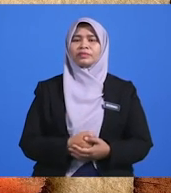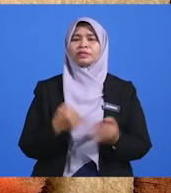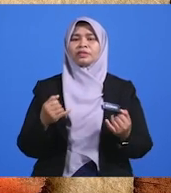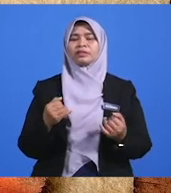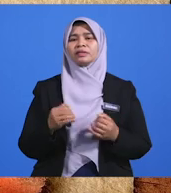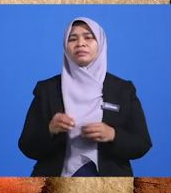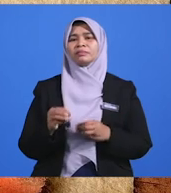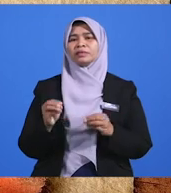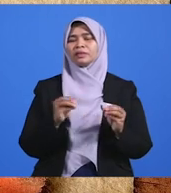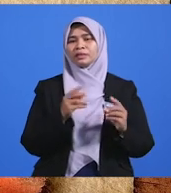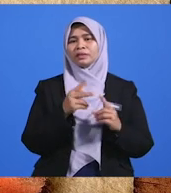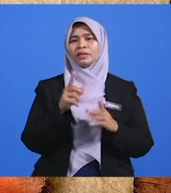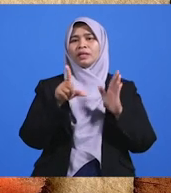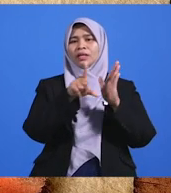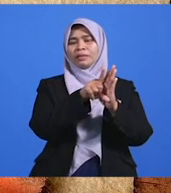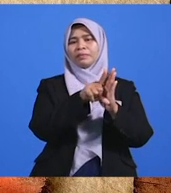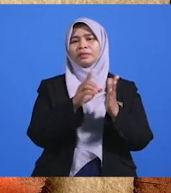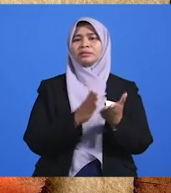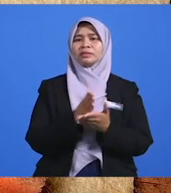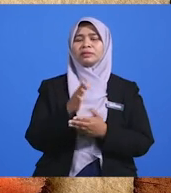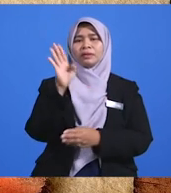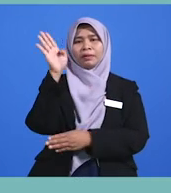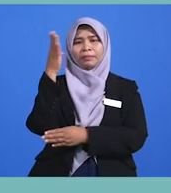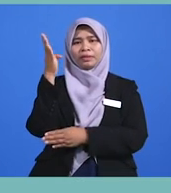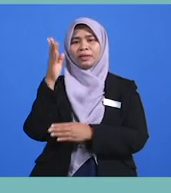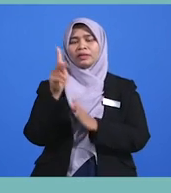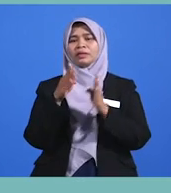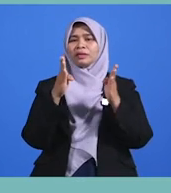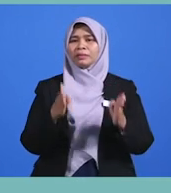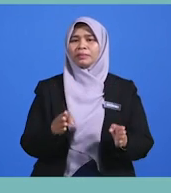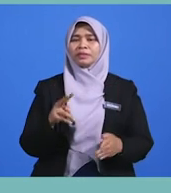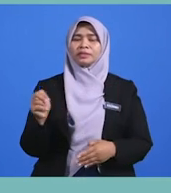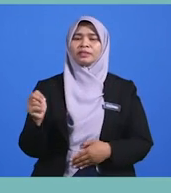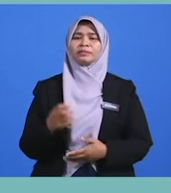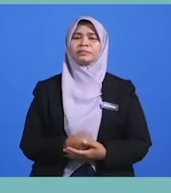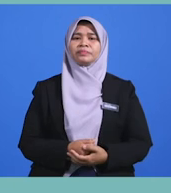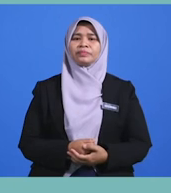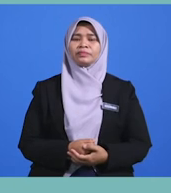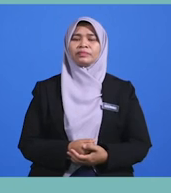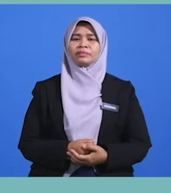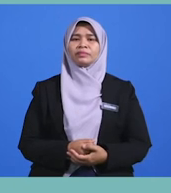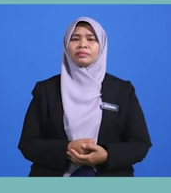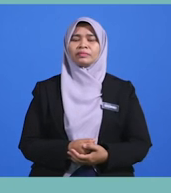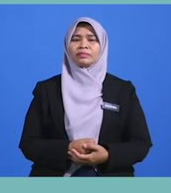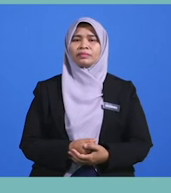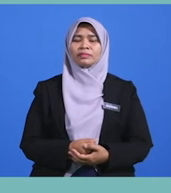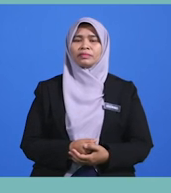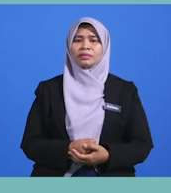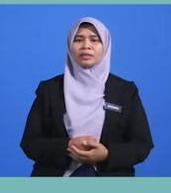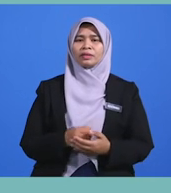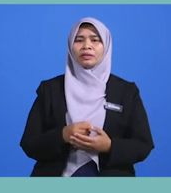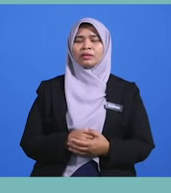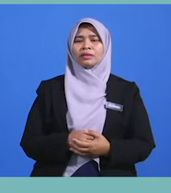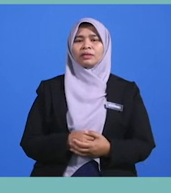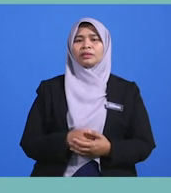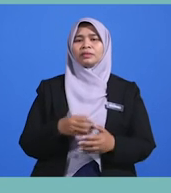lambang seterusnya, iaitu bendera kebangsaan. Ya, murid-murid, bendera kebangsaan kita adalah